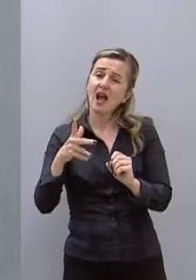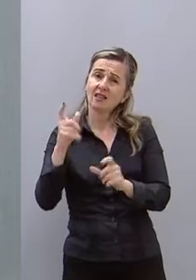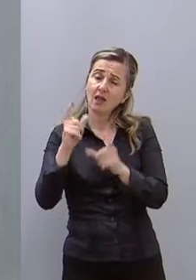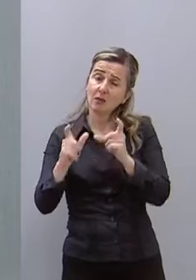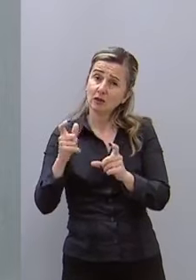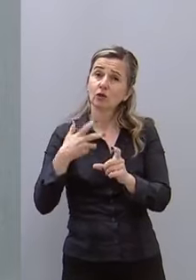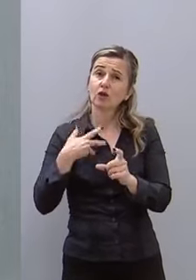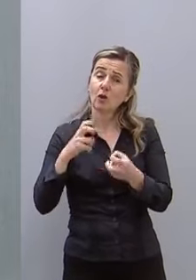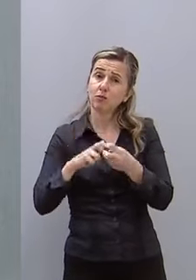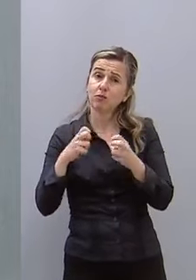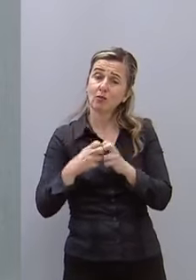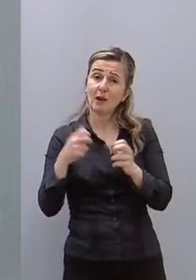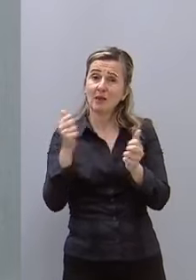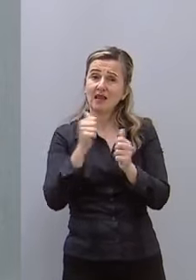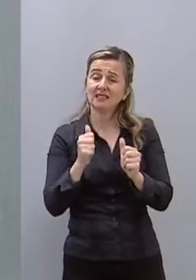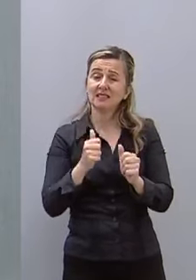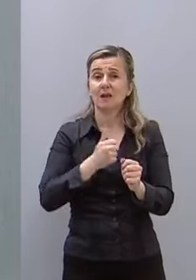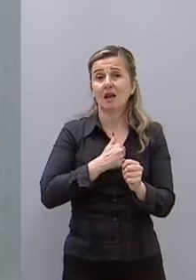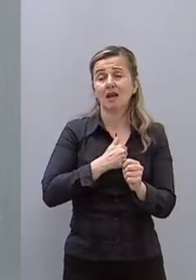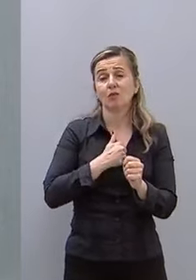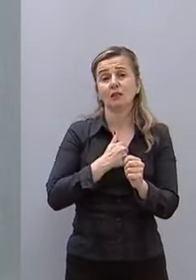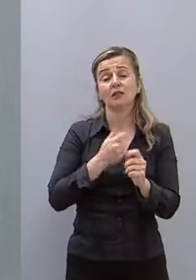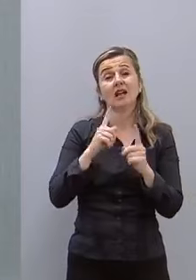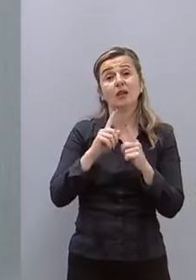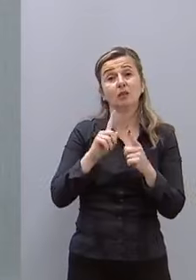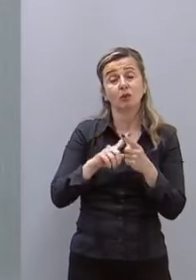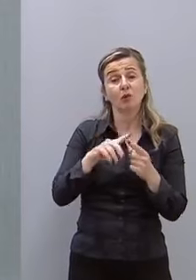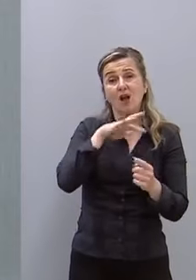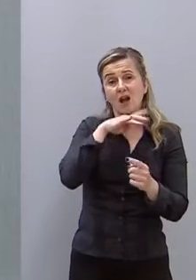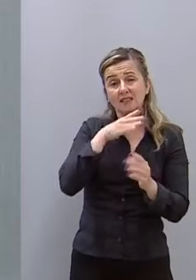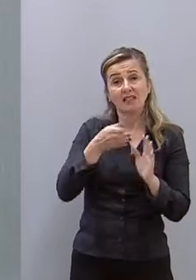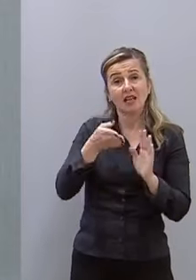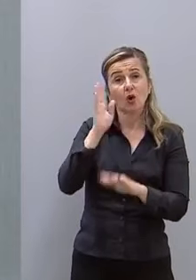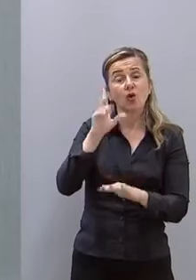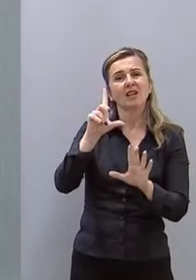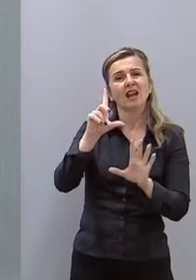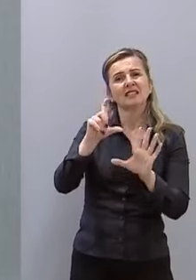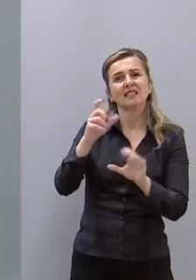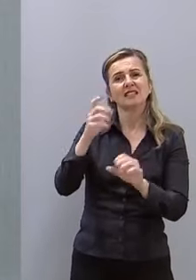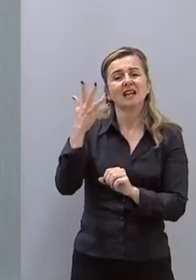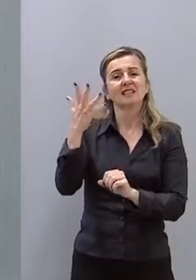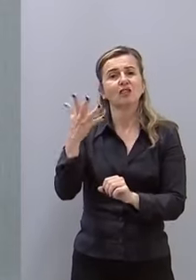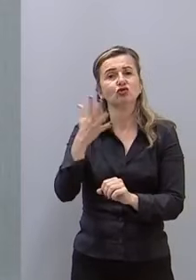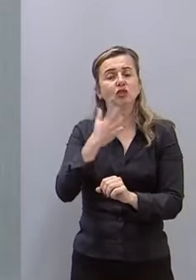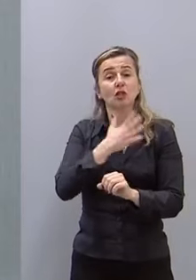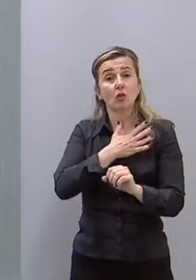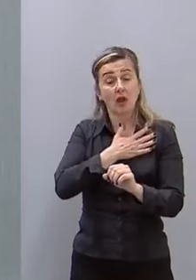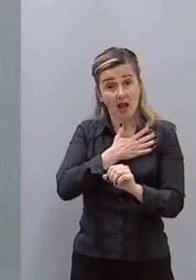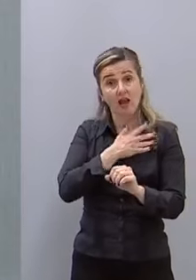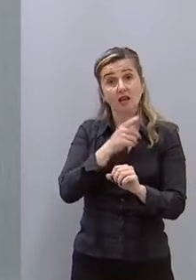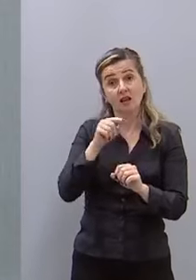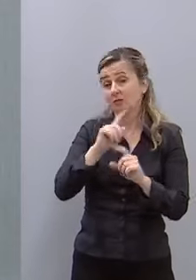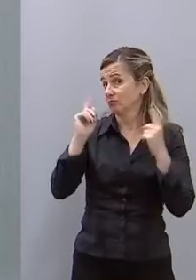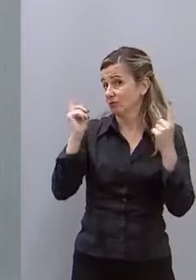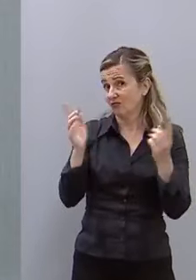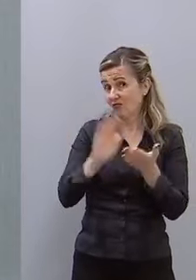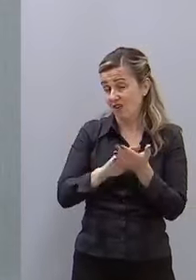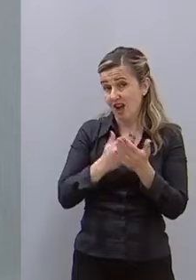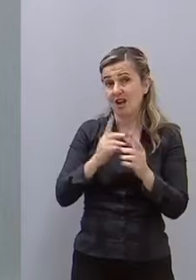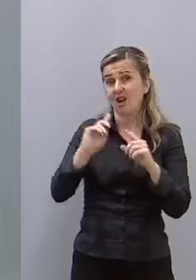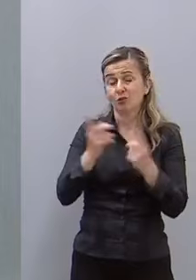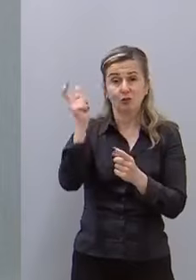e poi soprattutto gli anziani sopra i 75 anni che sono stati in tutta italia e anche qui in